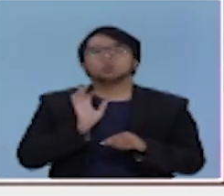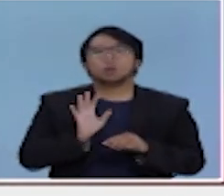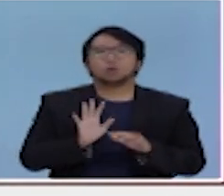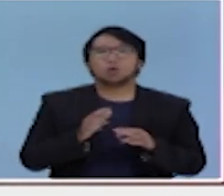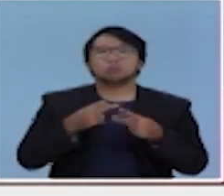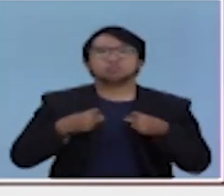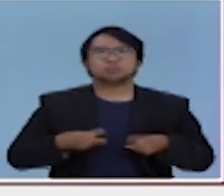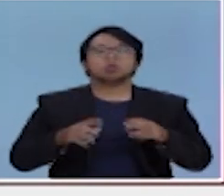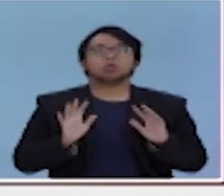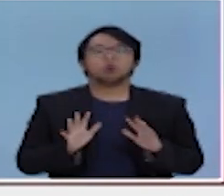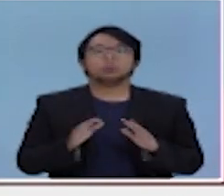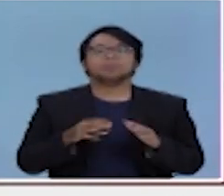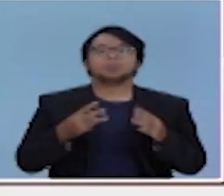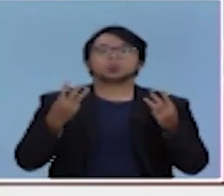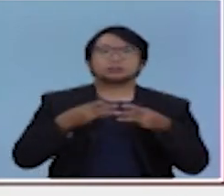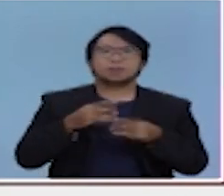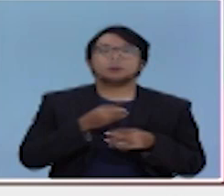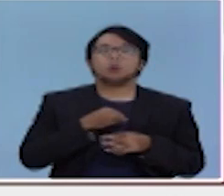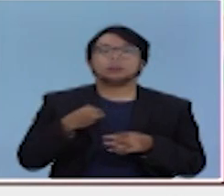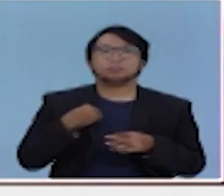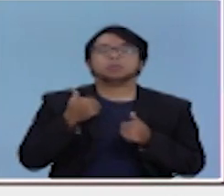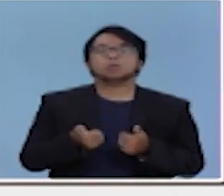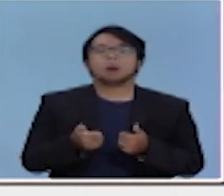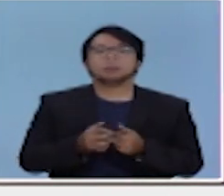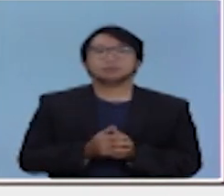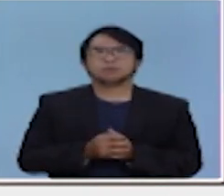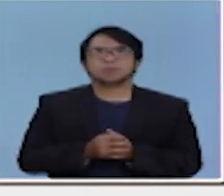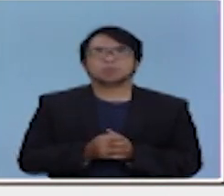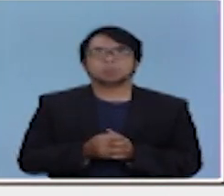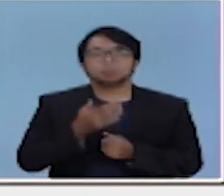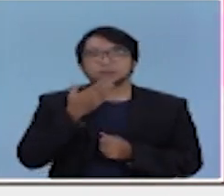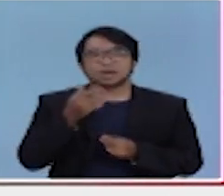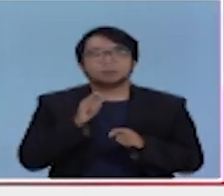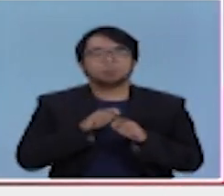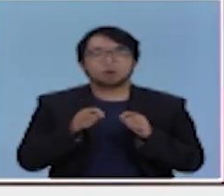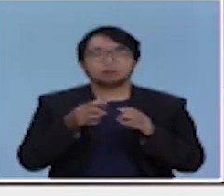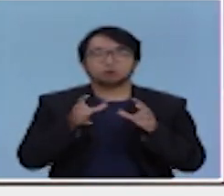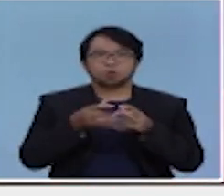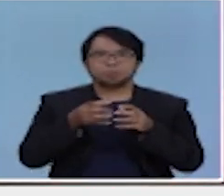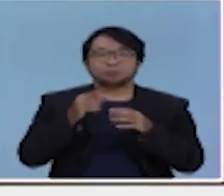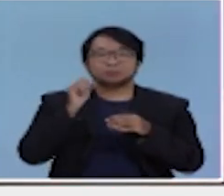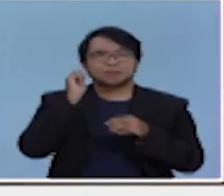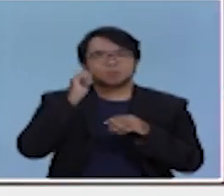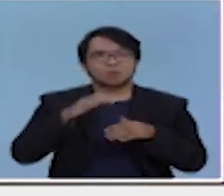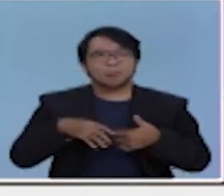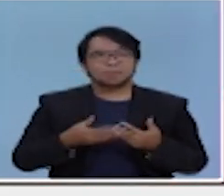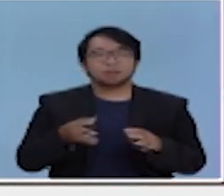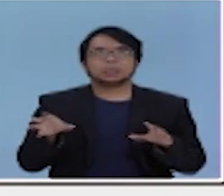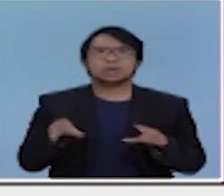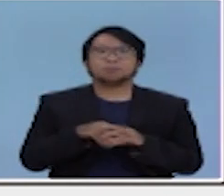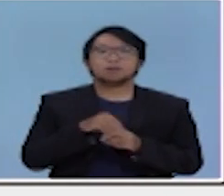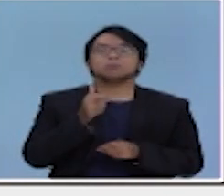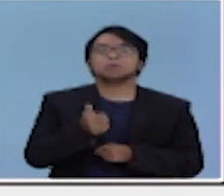mungkin bisa whatsapp-an sama dokternya atau mungkin kan ada grup ibu-ibu hamil Biasanya digabung grup ya lebih biar bisa